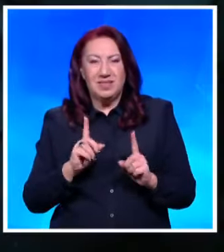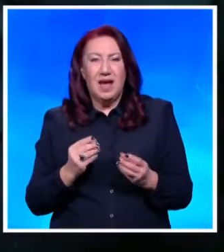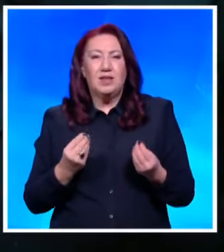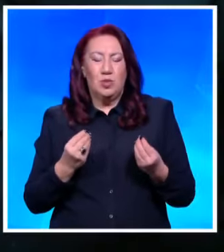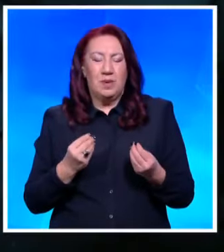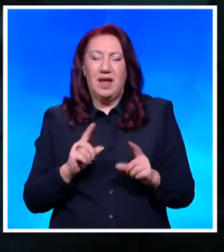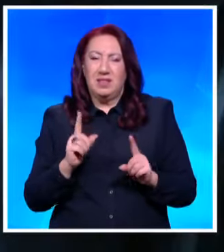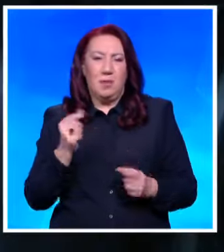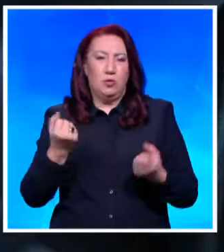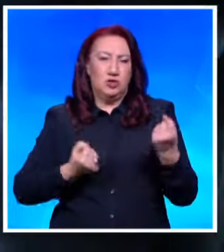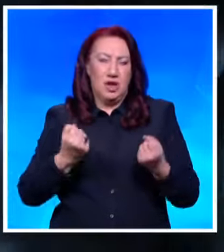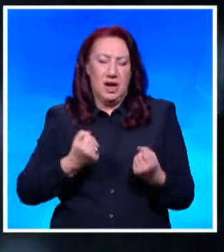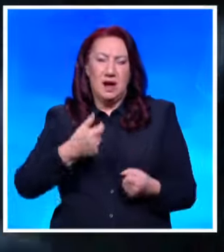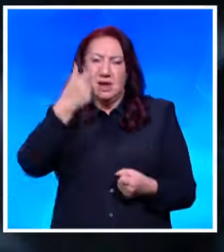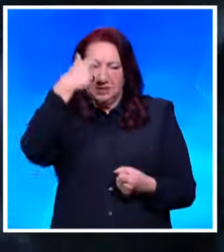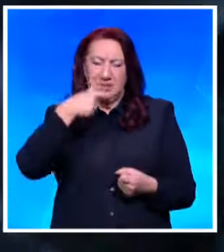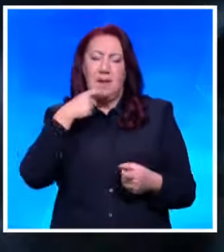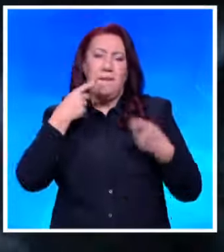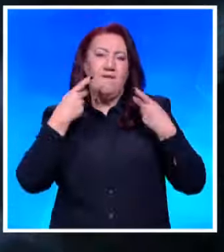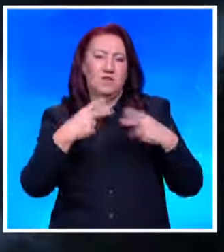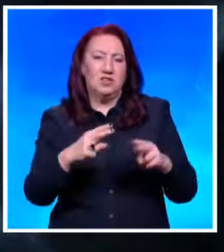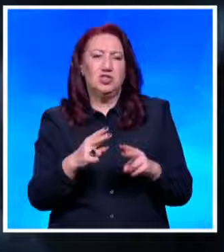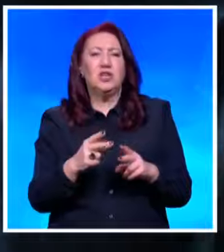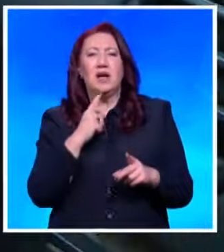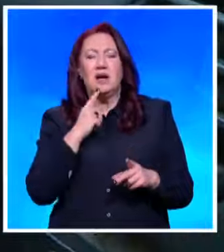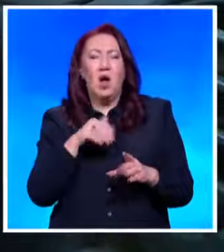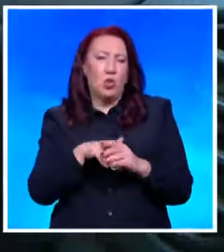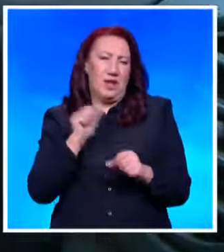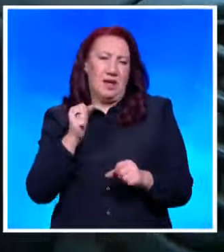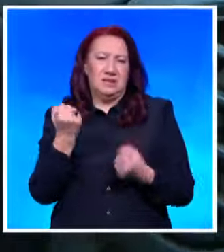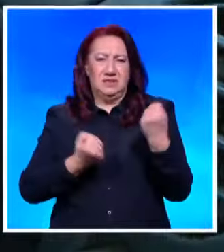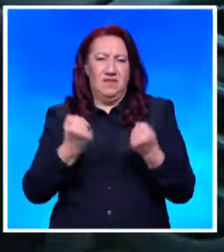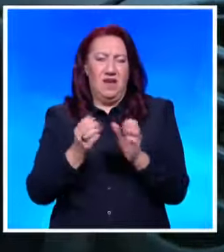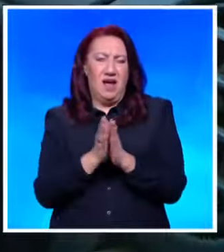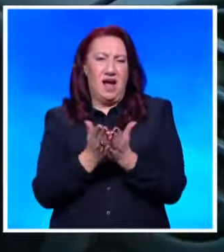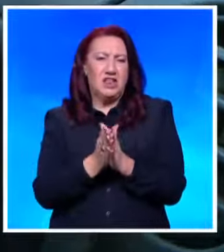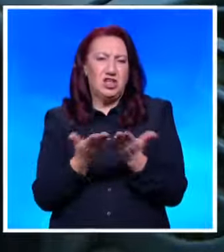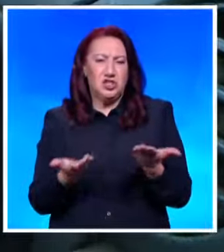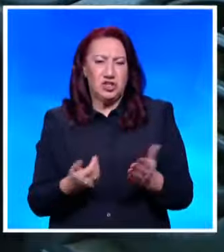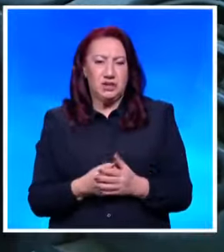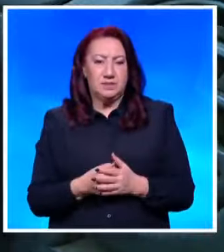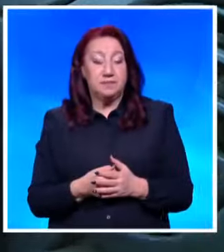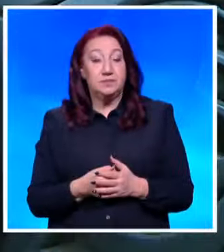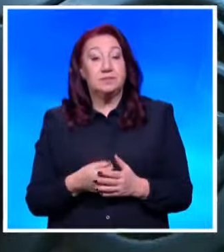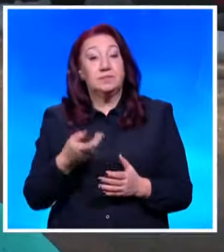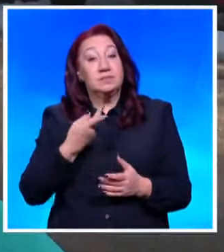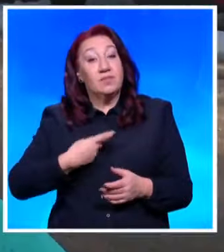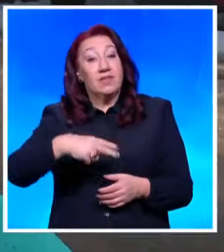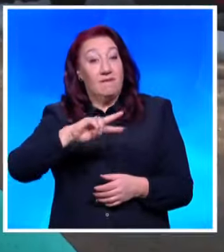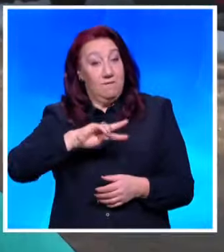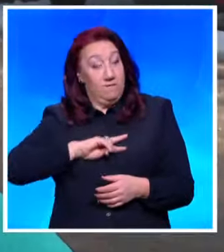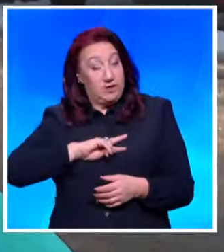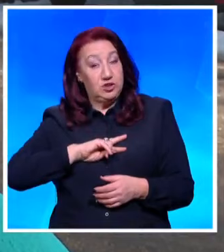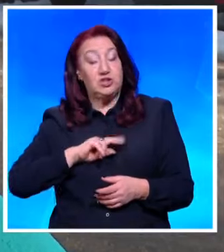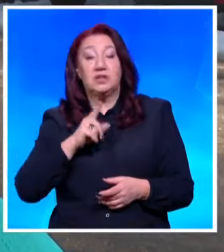да шофира, може сам да се откаже от книжката си, поне временно. При възстановяване да управлява